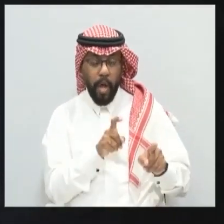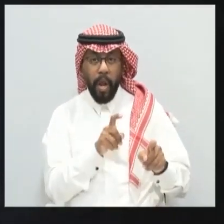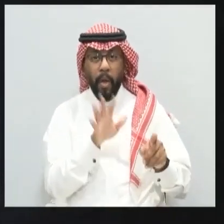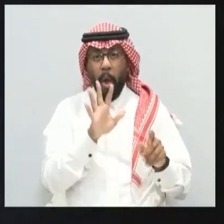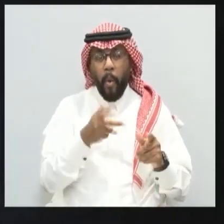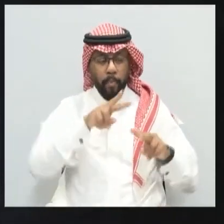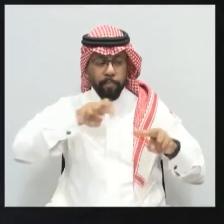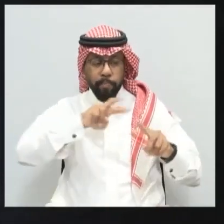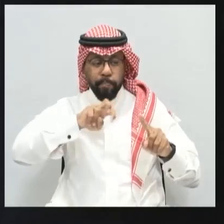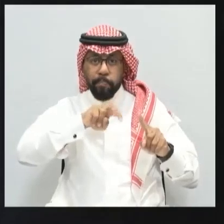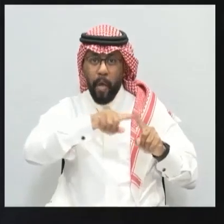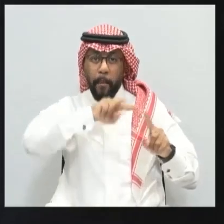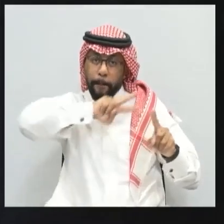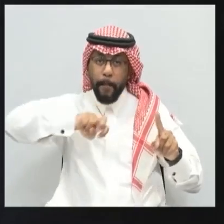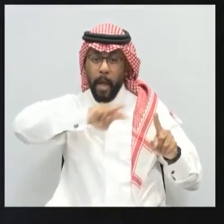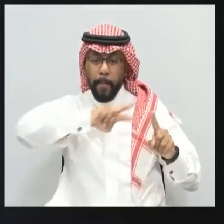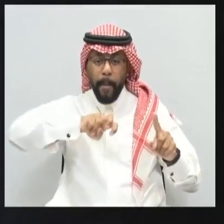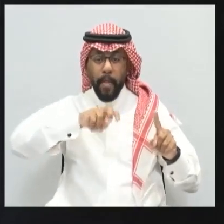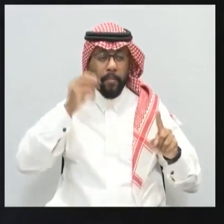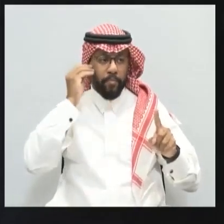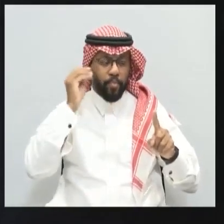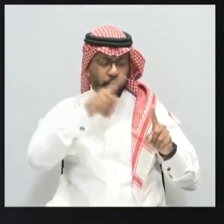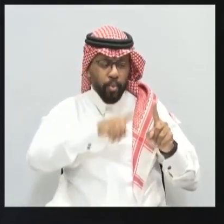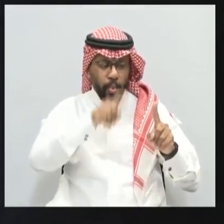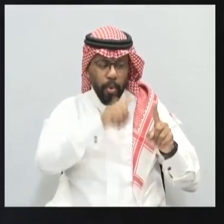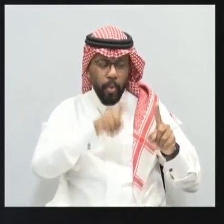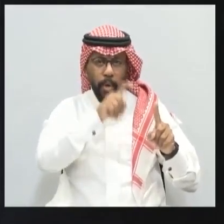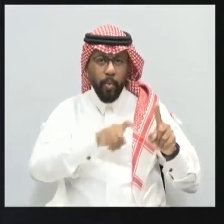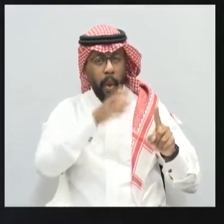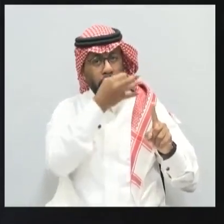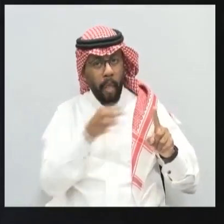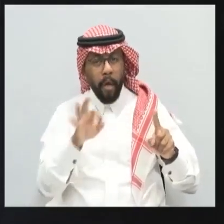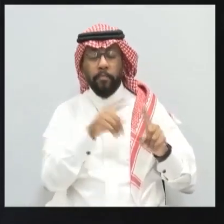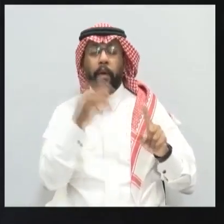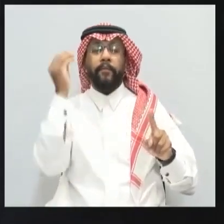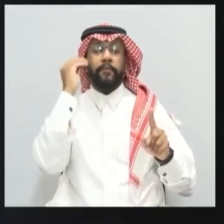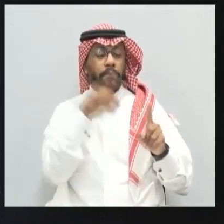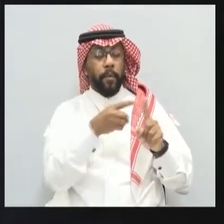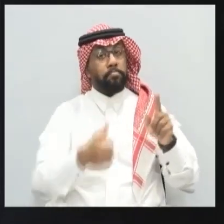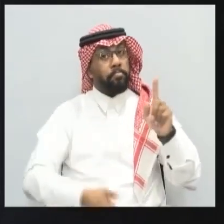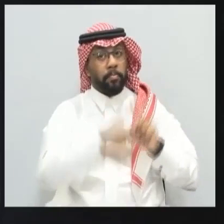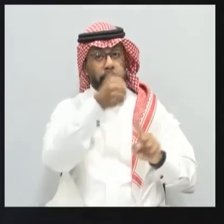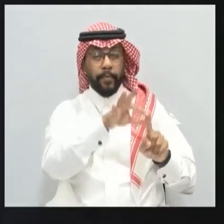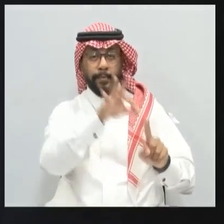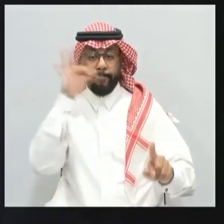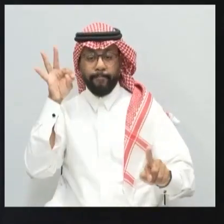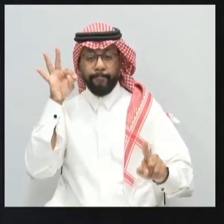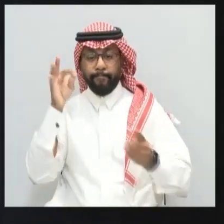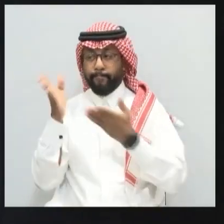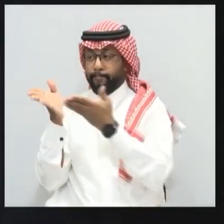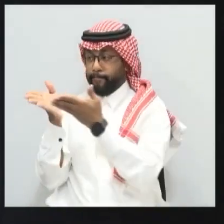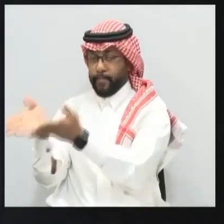التعرف على ذلك بعده وسائل وطرق متعدده حتى فعلا يتم اختيار الشخص